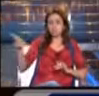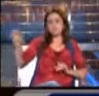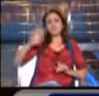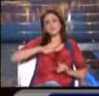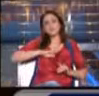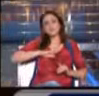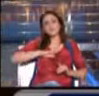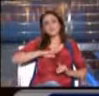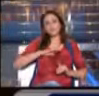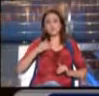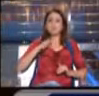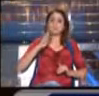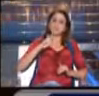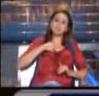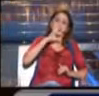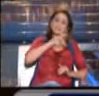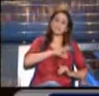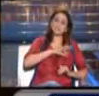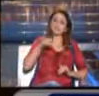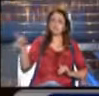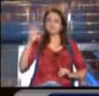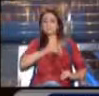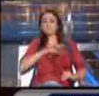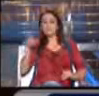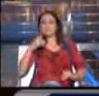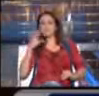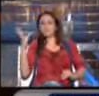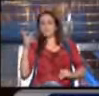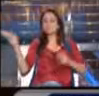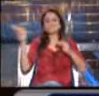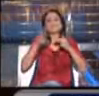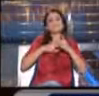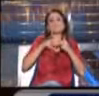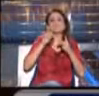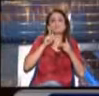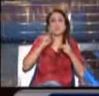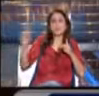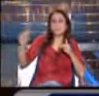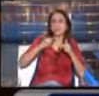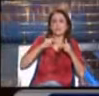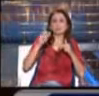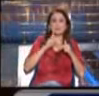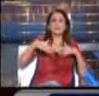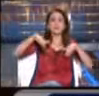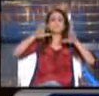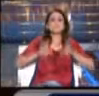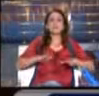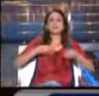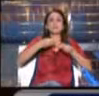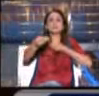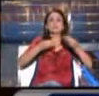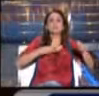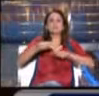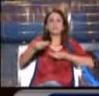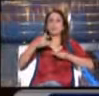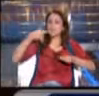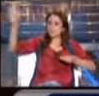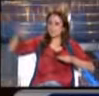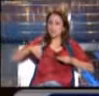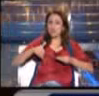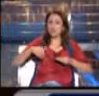وقد تستفيد نستفيد، انما للاسف هم رافضين بدليل ان ان ان بتوع مجلس الشورى مع يعني هم ضد